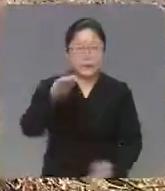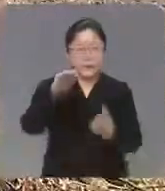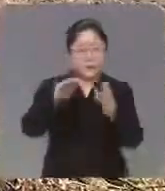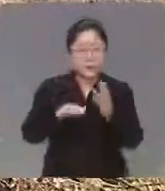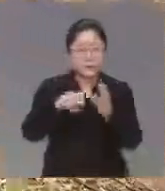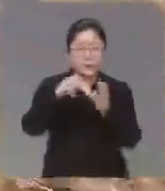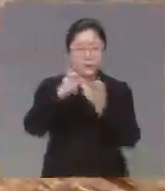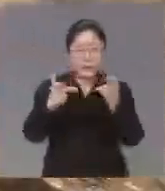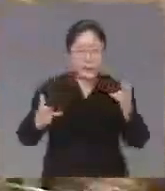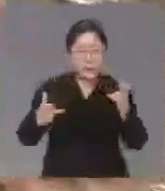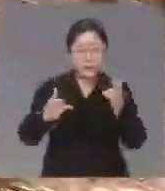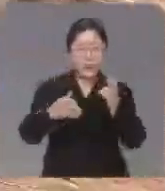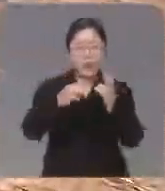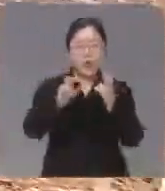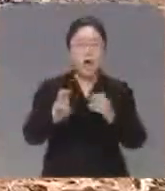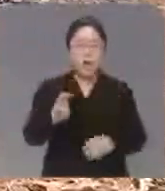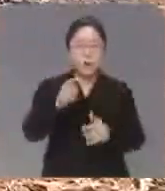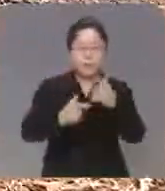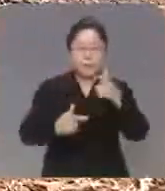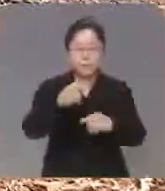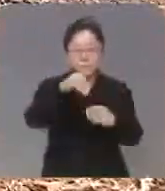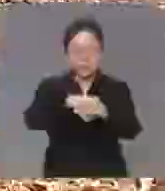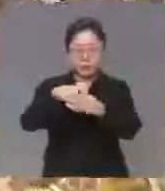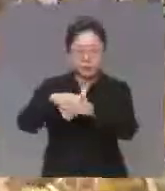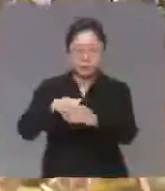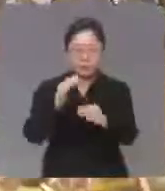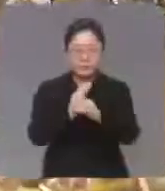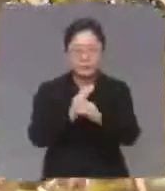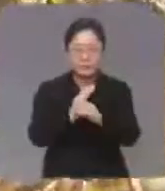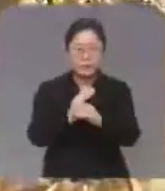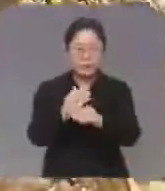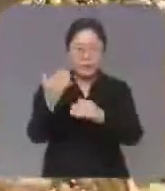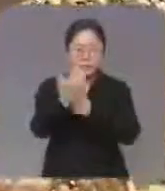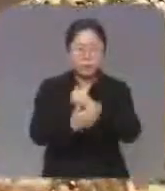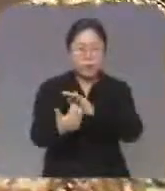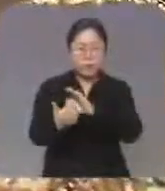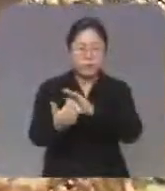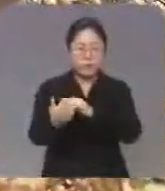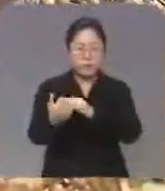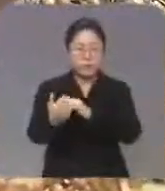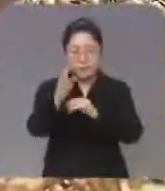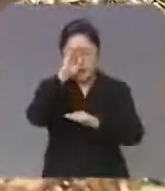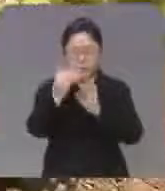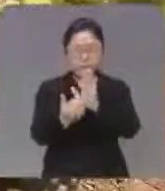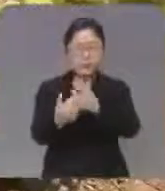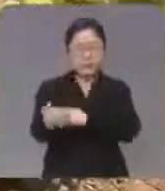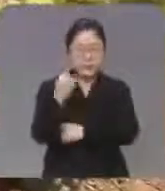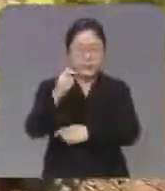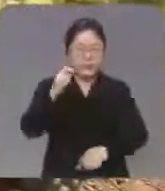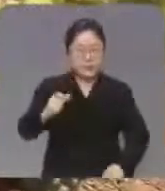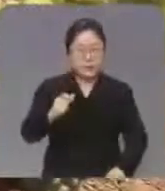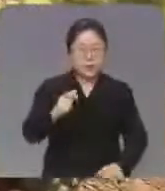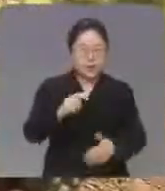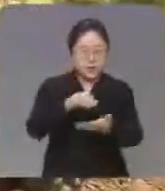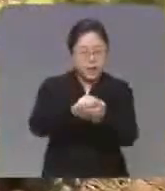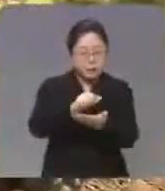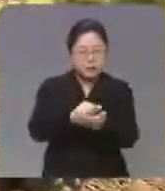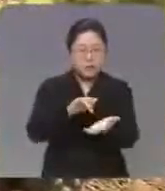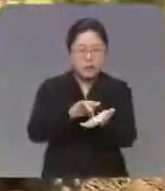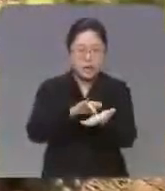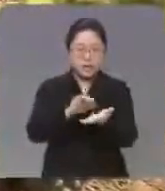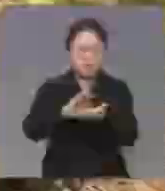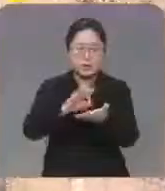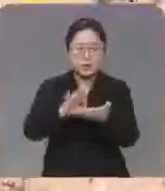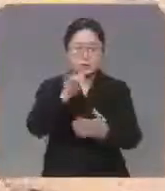야트막한 산등성이를 따라 엄나무가 심어져 있습니다. 면역력에 좋다고 알려지면서 오래전부터 나물이나 약재로